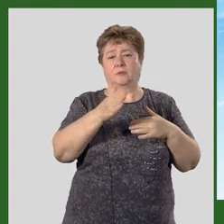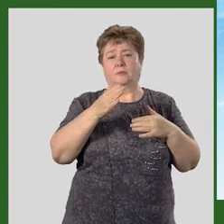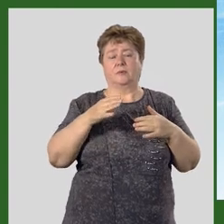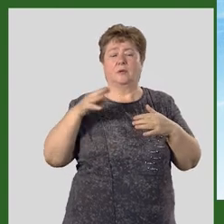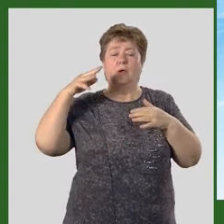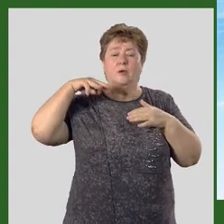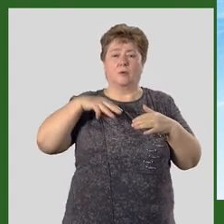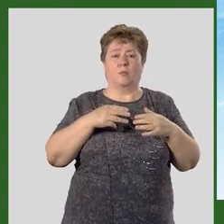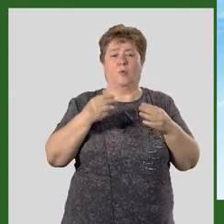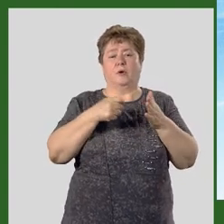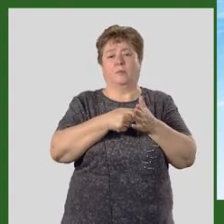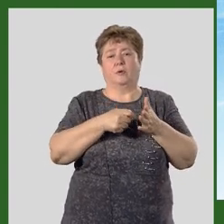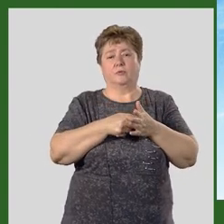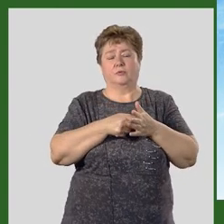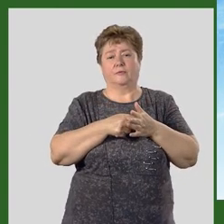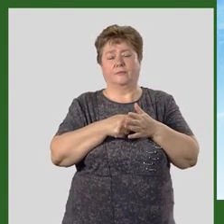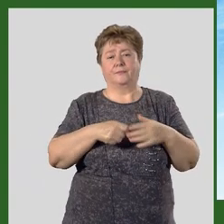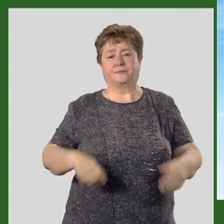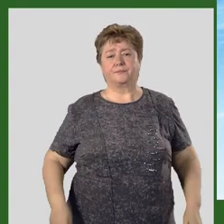и морепродуктов.